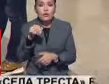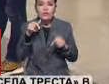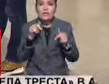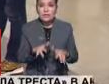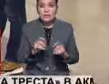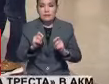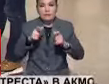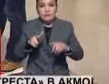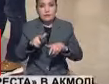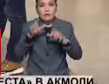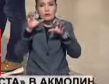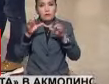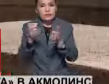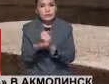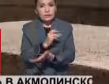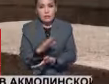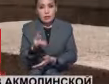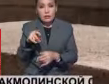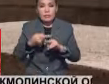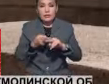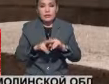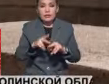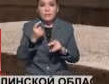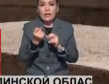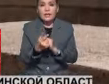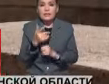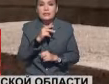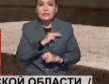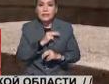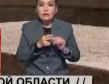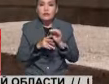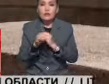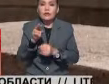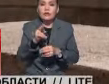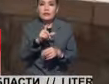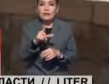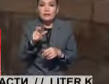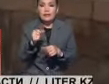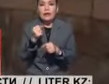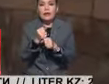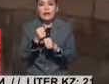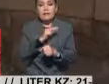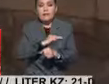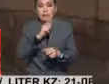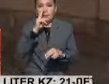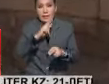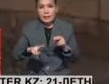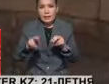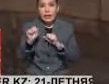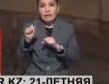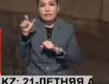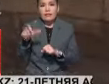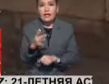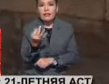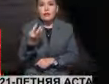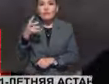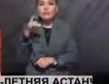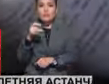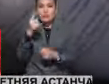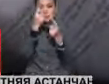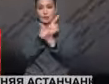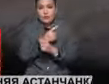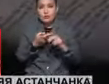не вступило в законную силу. На данный момент 11 сотрудников данной сети остались без работы. Адвокат Алма Мусина сообщила, что